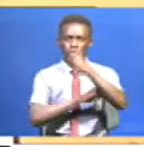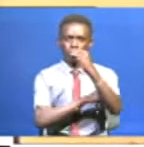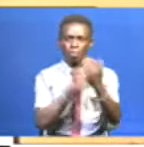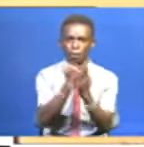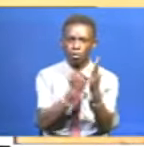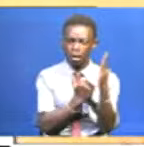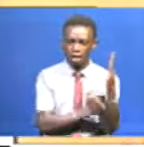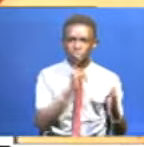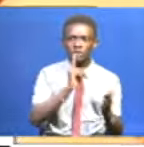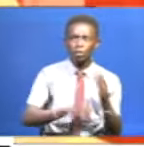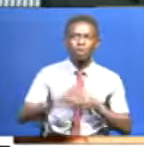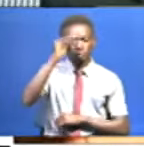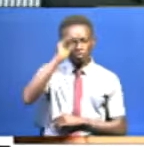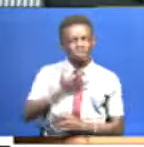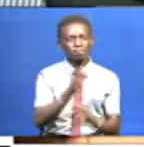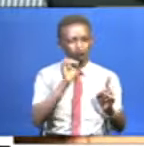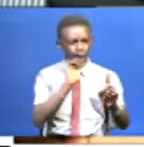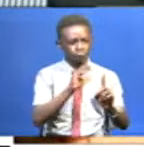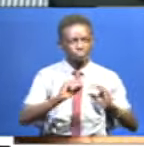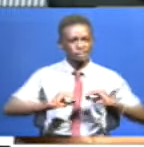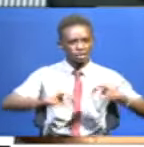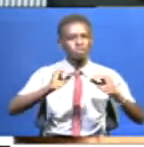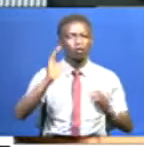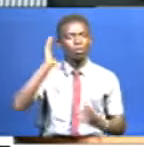watu watakaowajibika katika jamii.